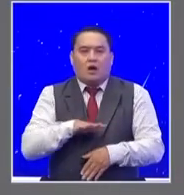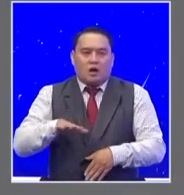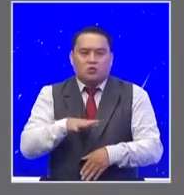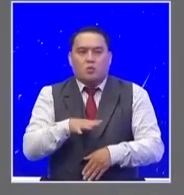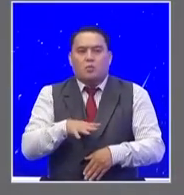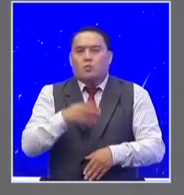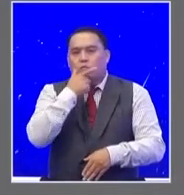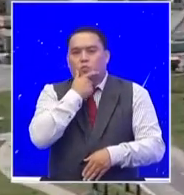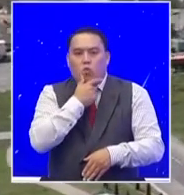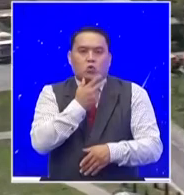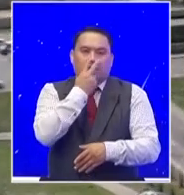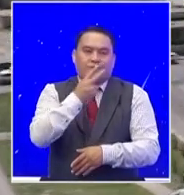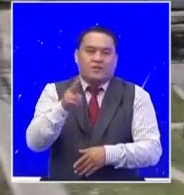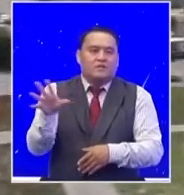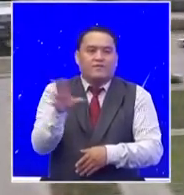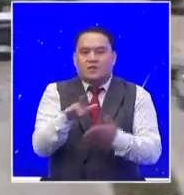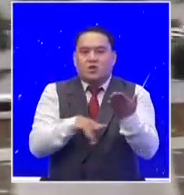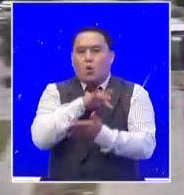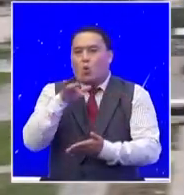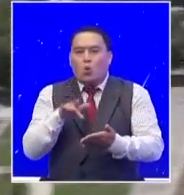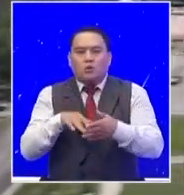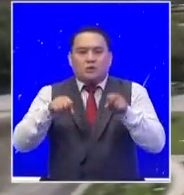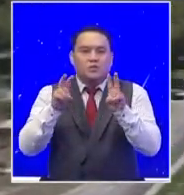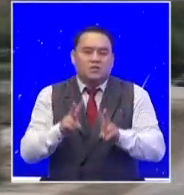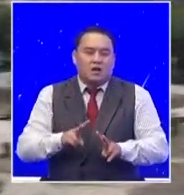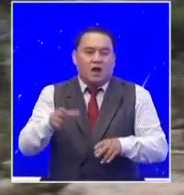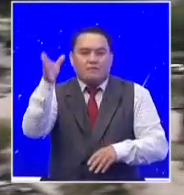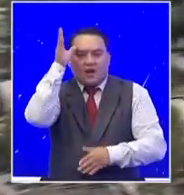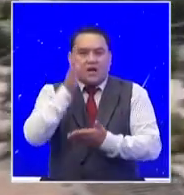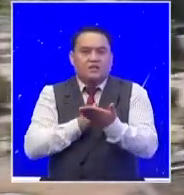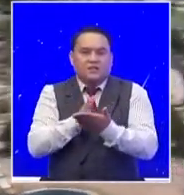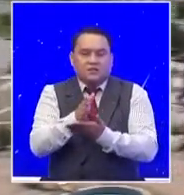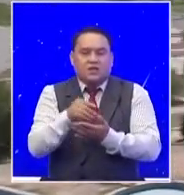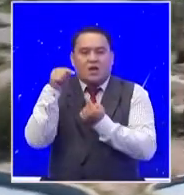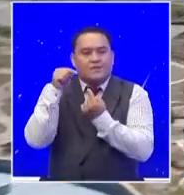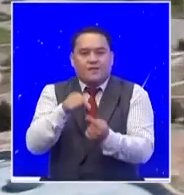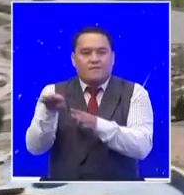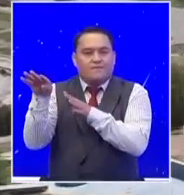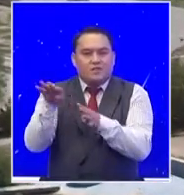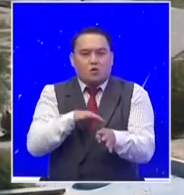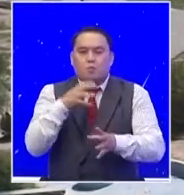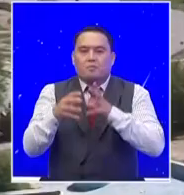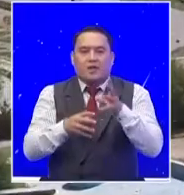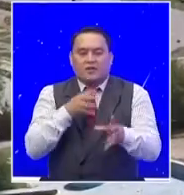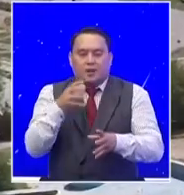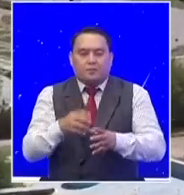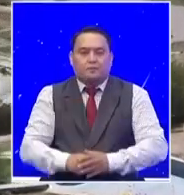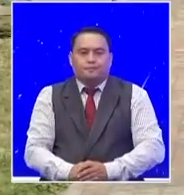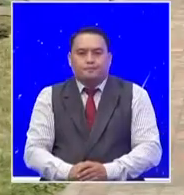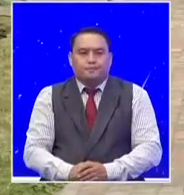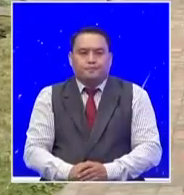которых прекрасно можно разглядеть весь город. По словам экспертов, в сфере образования объект соответствует самым высоким международным